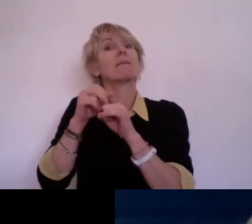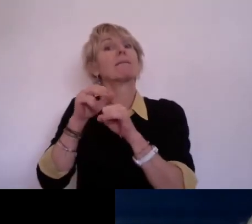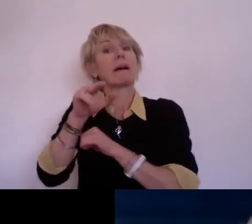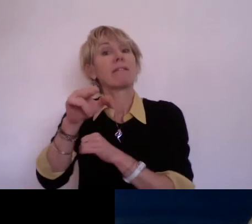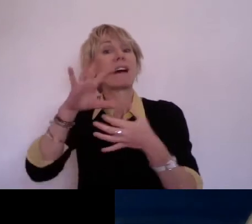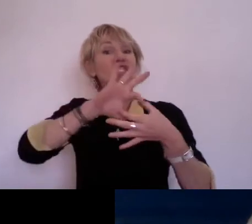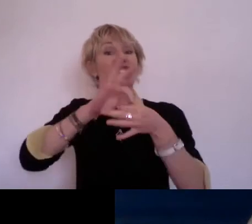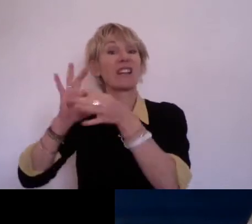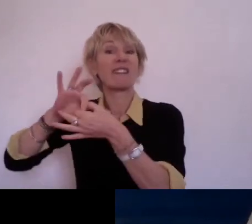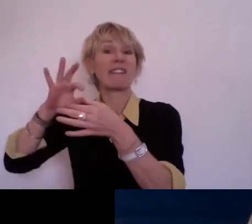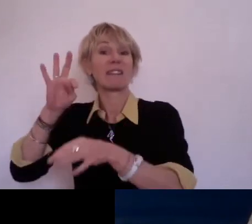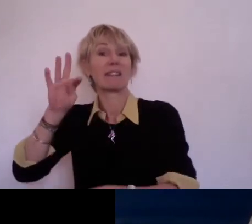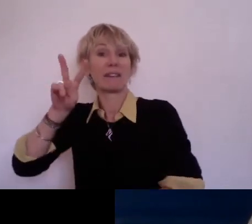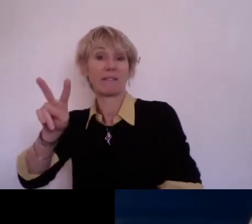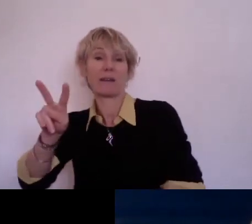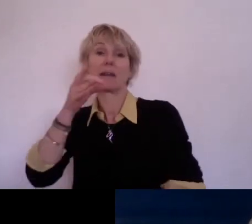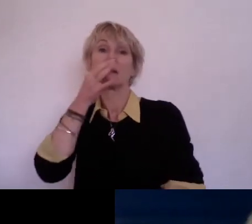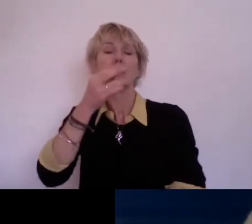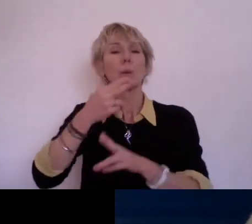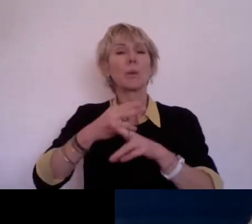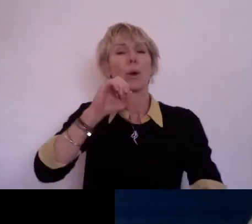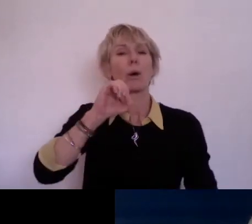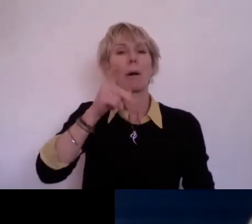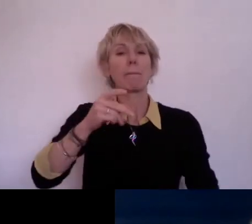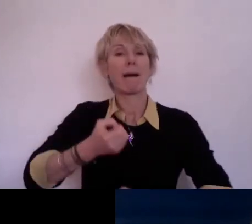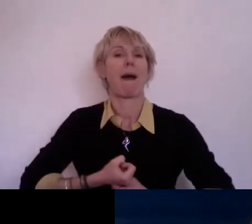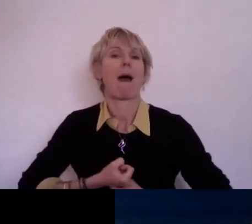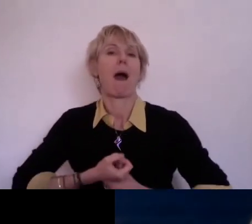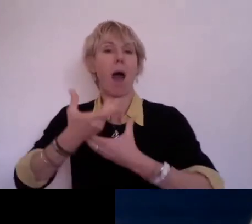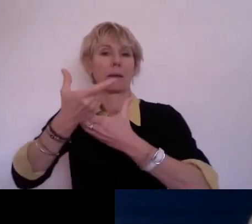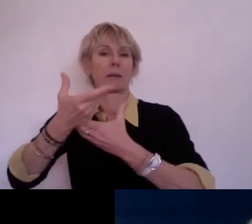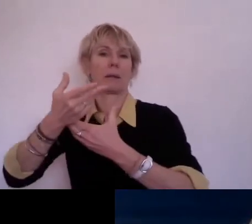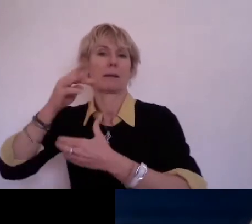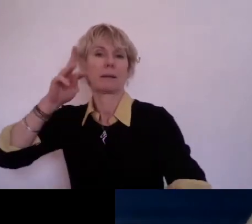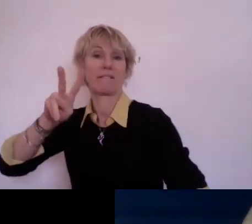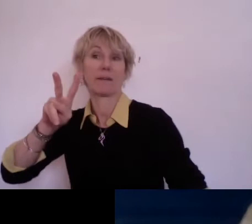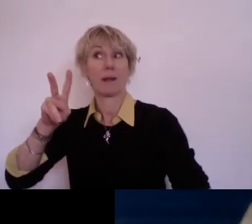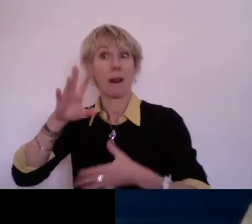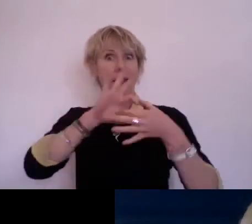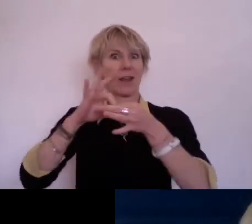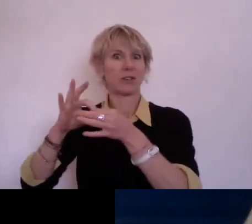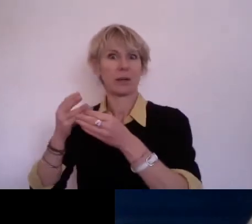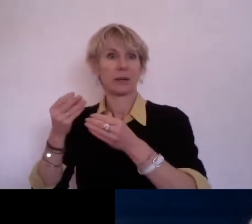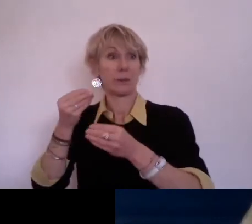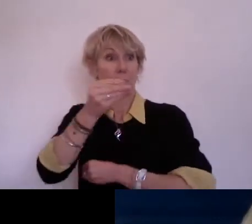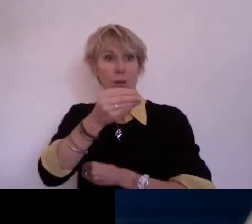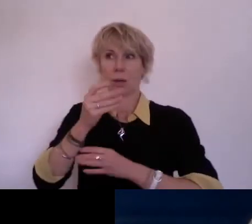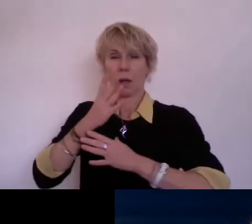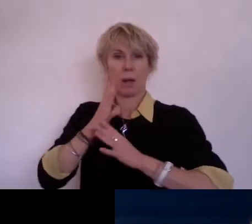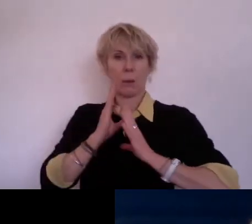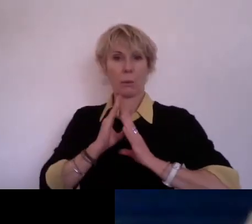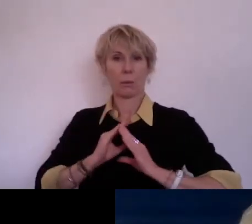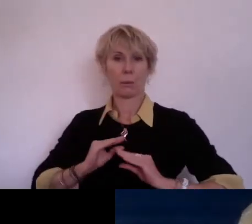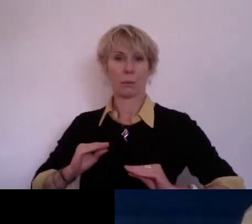l'intituler Hop Art Télé, la chaîne qui nous fait du bien, et qui va être